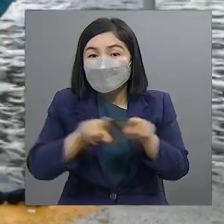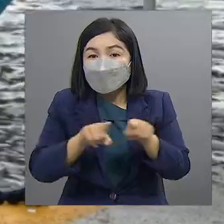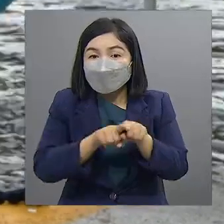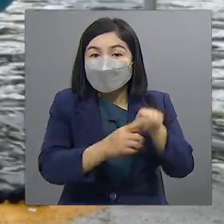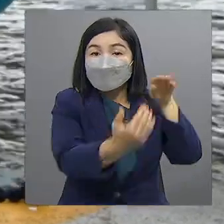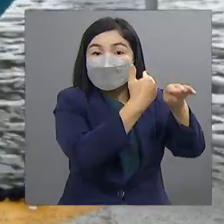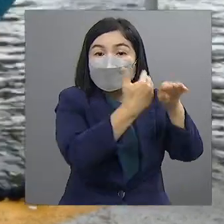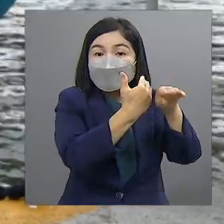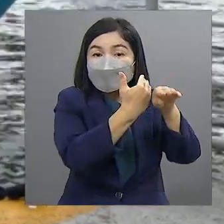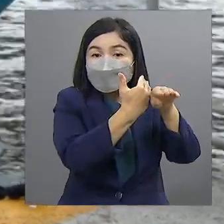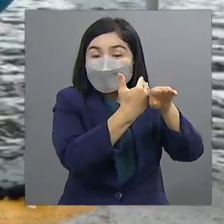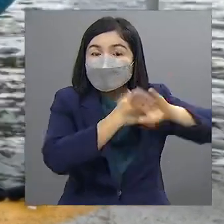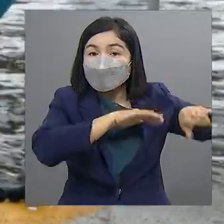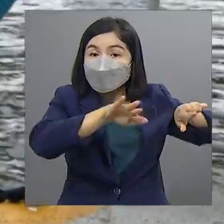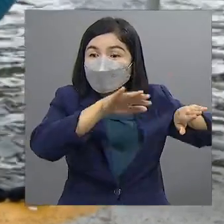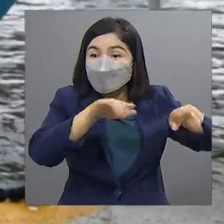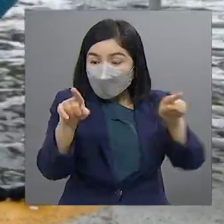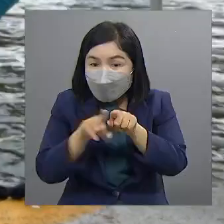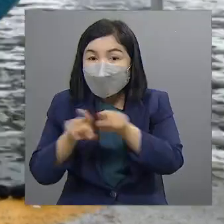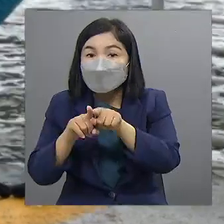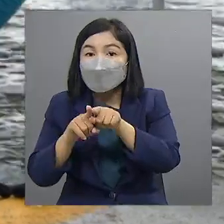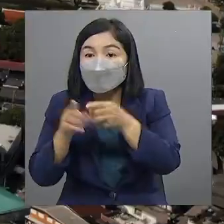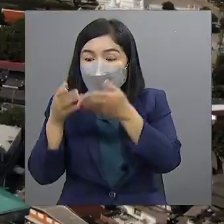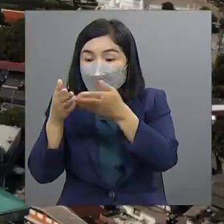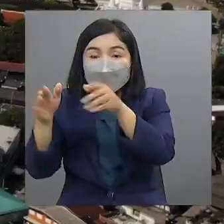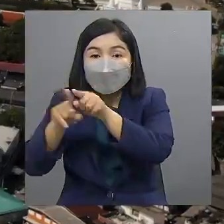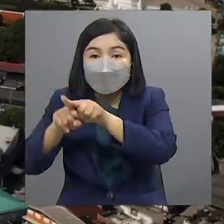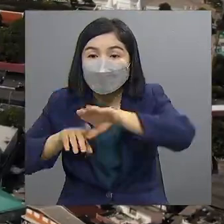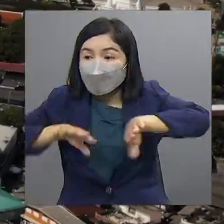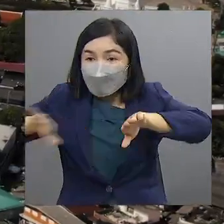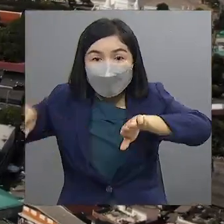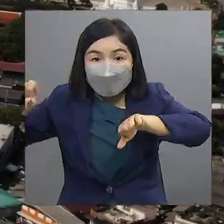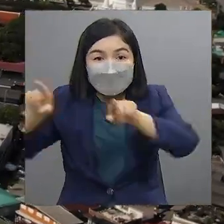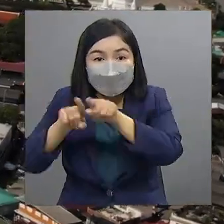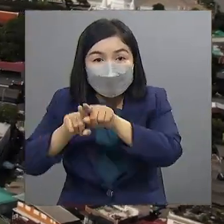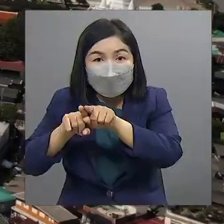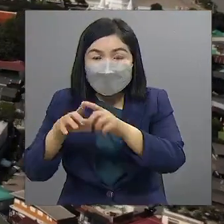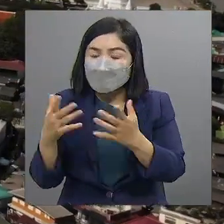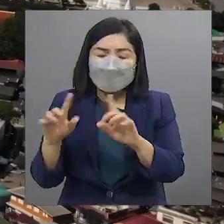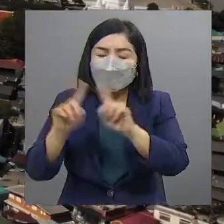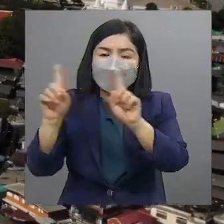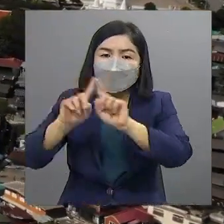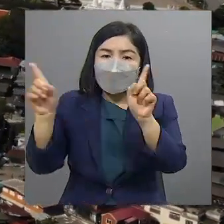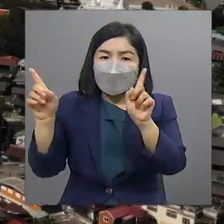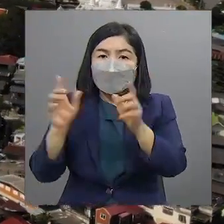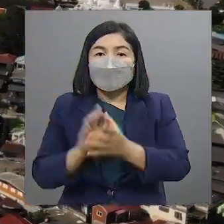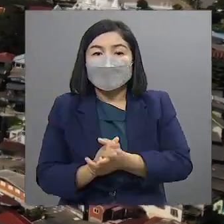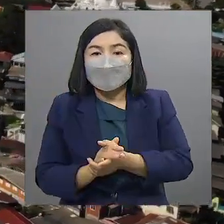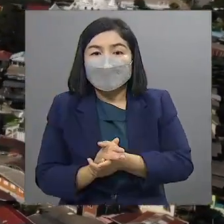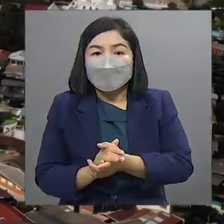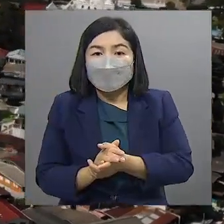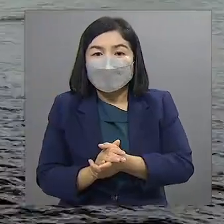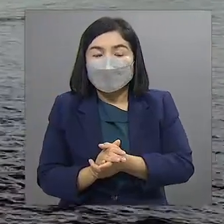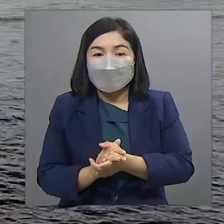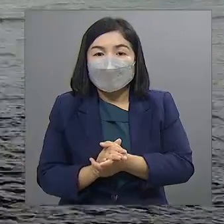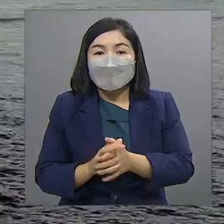างนี้เวลาในน้ำเหมือนกันไหมคะเขามีการแบ่งเลนไหมคะ ก็ไม่มีนะครับเอาย ึดว่าขวาใครขวามัน ใช่ขวาใครขว